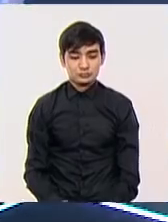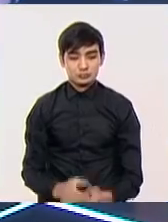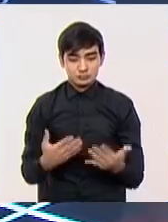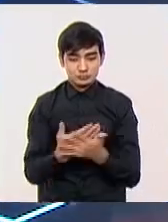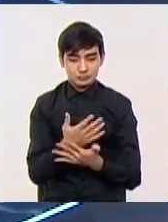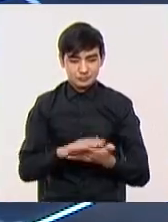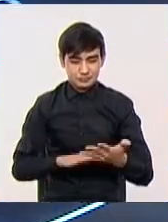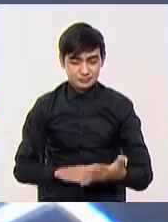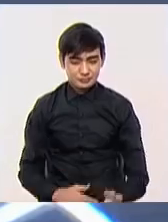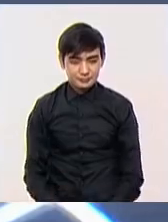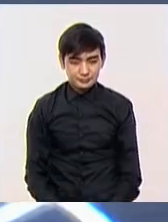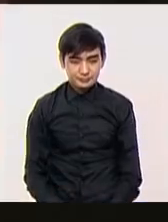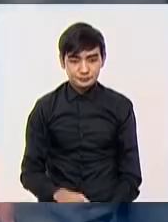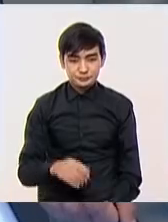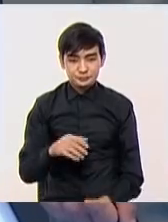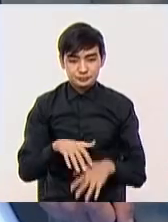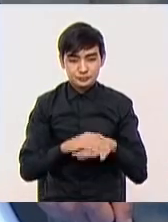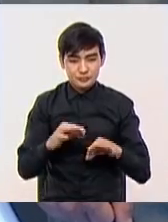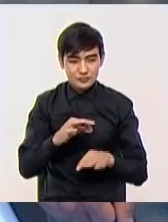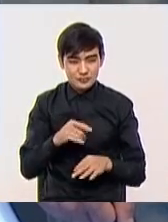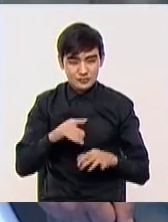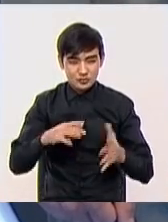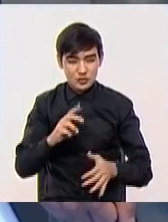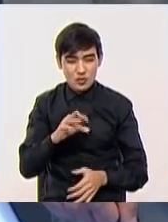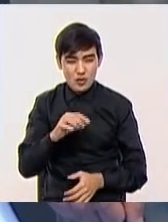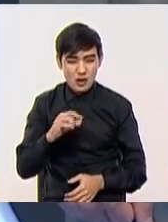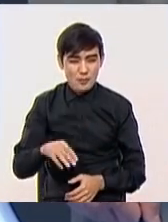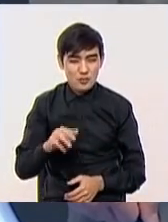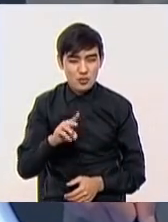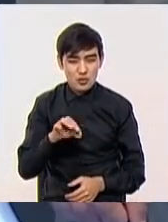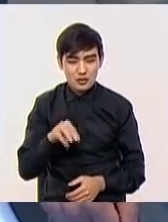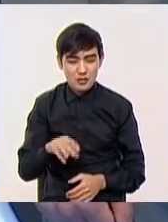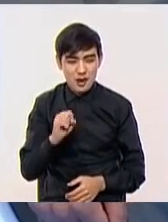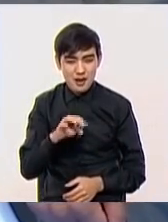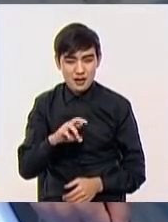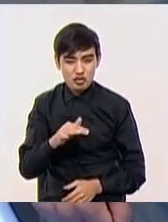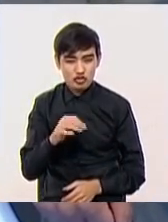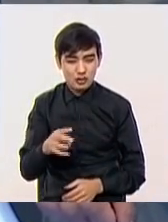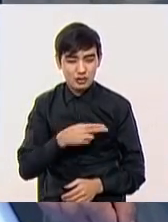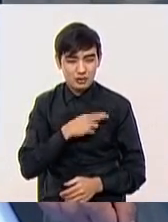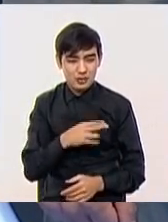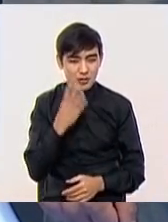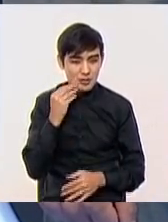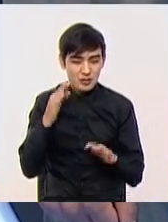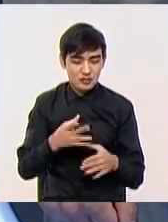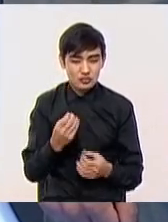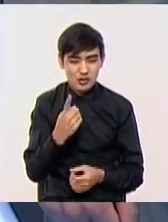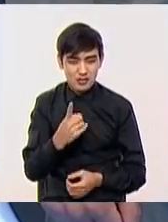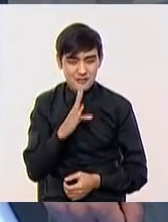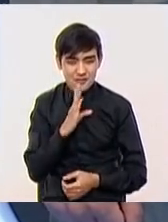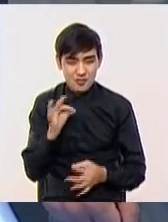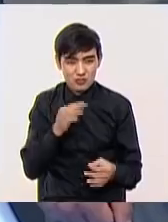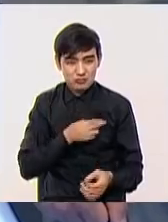тікелей эфирде информбюро. Қоғам көктемде ғана болған Аяжан Еділованың өлімінен айықпай жатып, Алматыда тағы бір қыздың денесі өлі